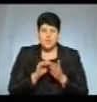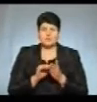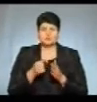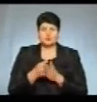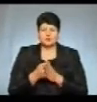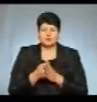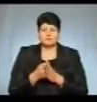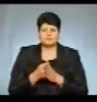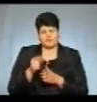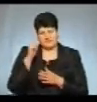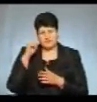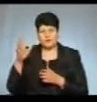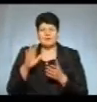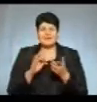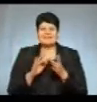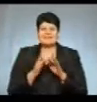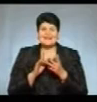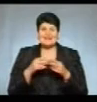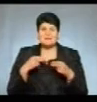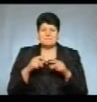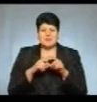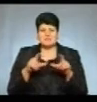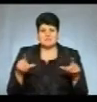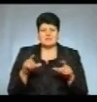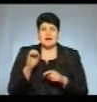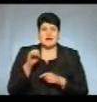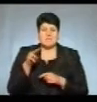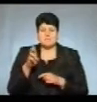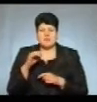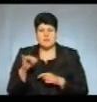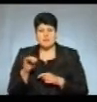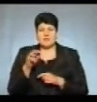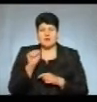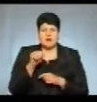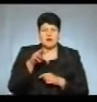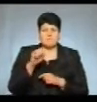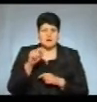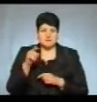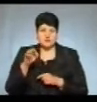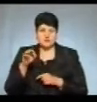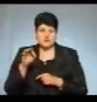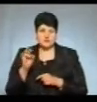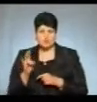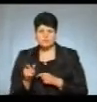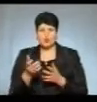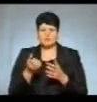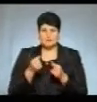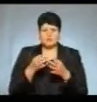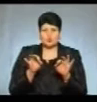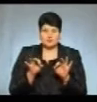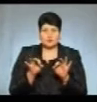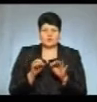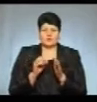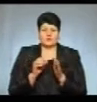найвідоміших магазинів, інтернет-магазинів, таких як eBay і Amazon. Крім того, вони отримували доступи до